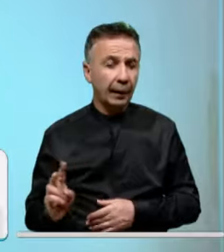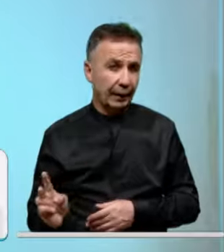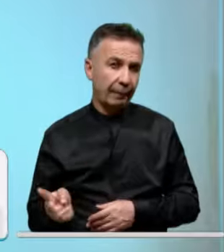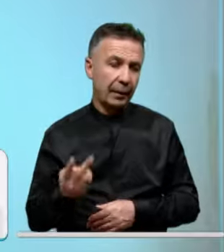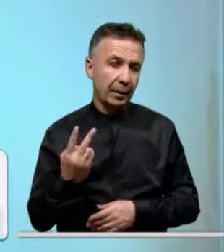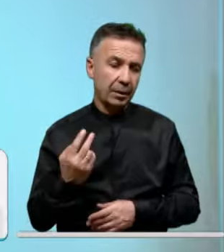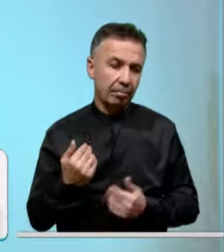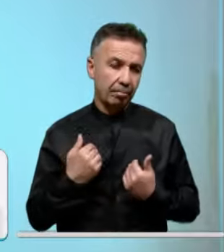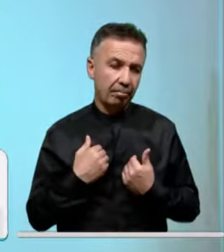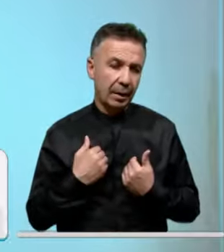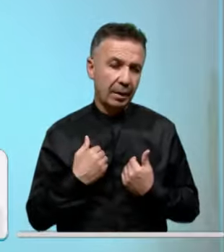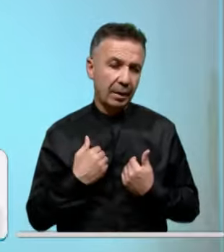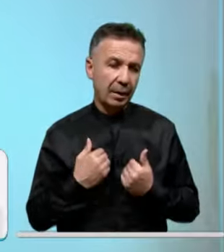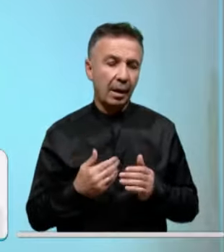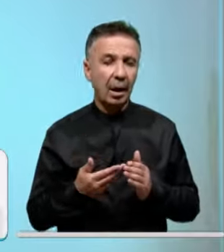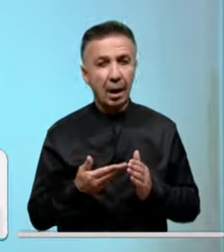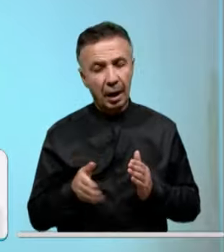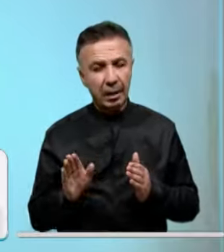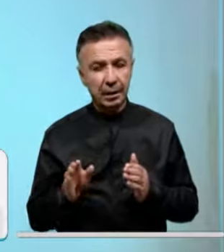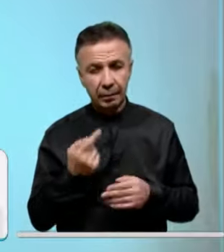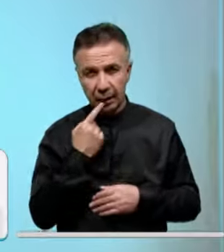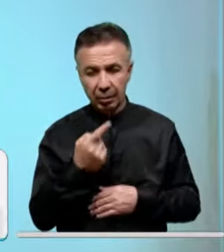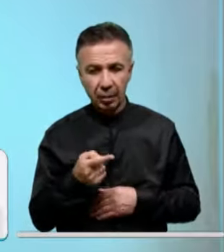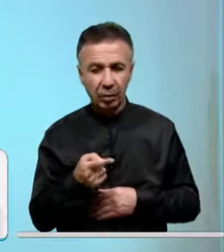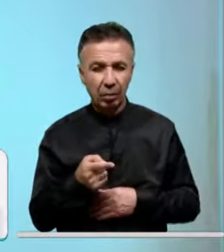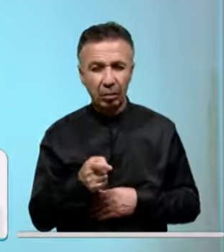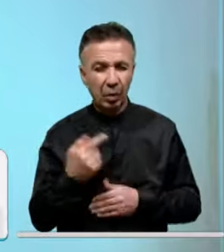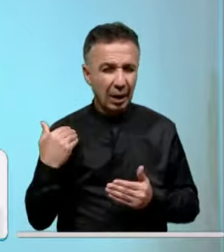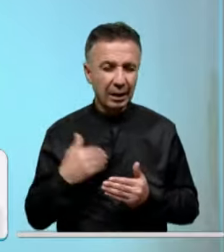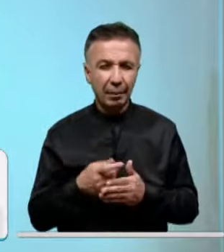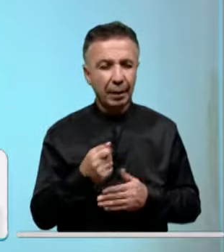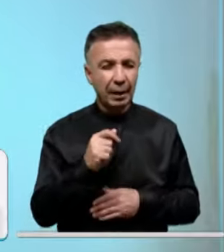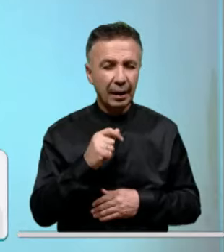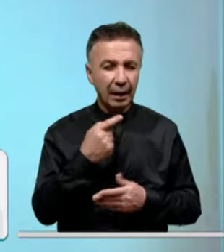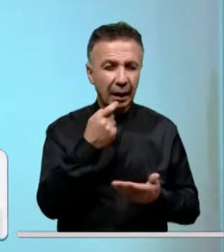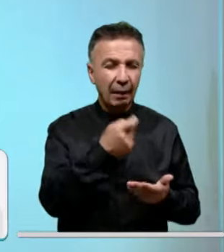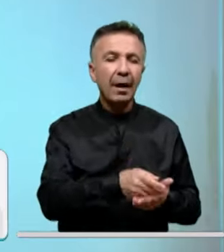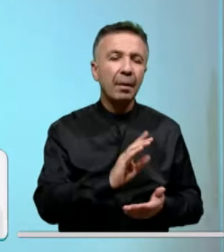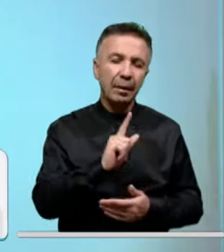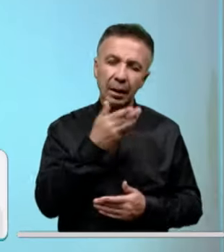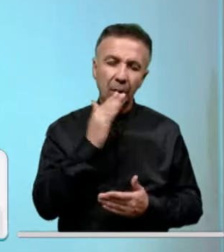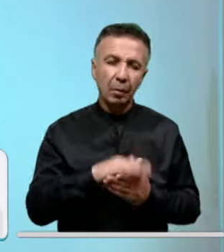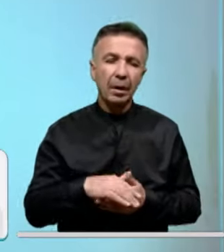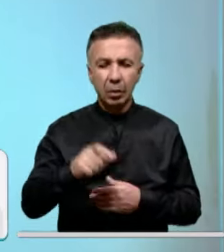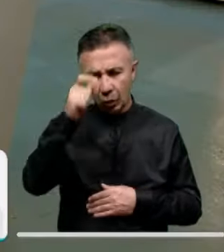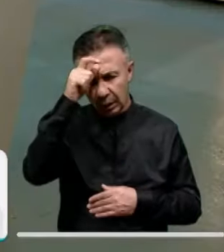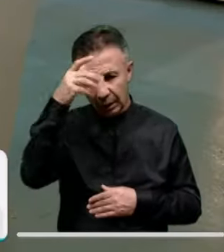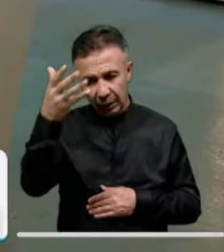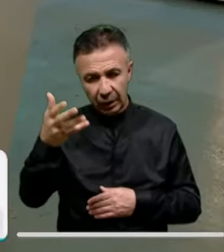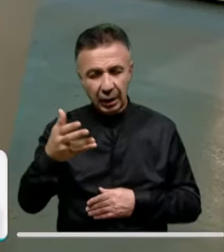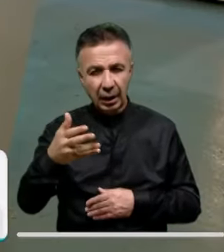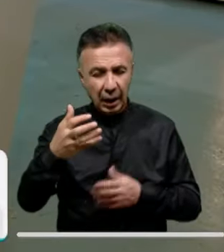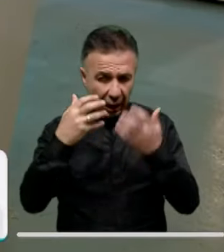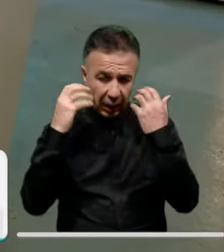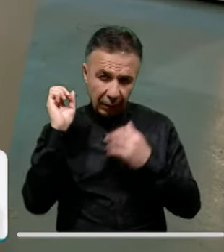Vazgeçtim ben, çıktım. Dedim ki bunu bu kadar paraya vermeye gerek yok. Yurt dışına göndereyim, bir miktar da